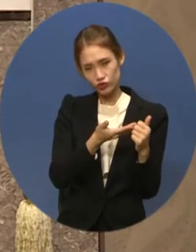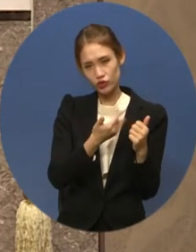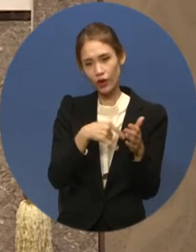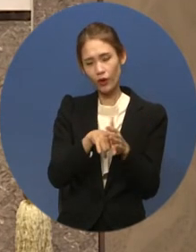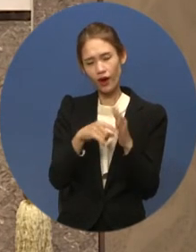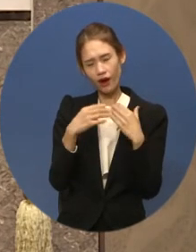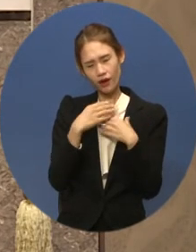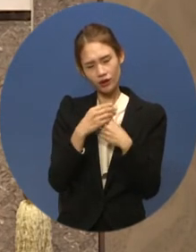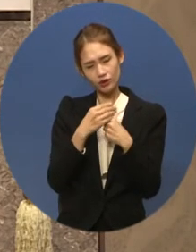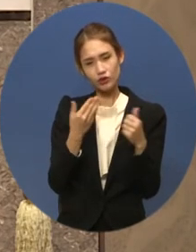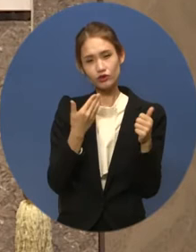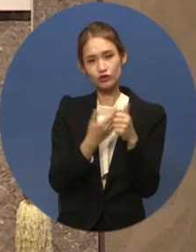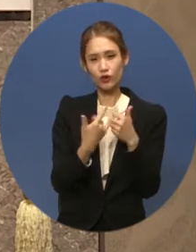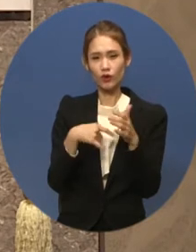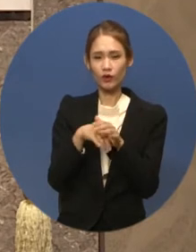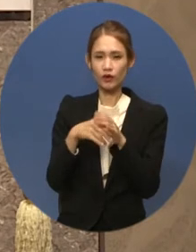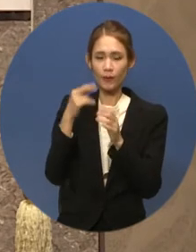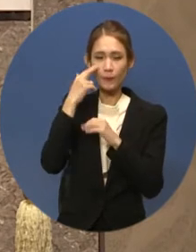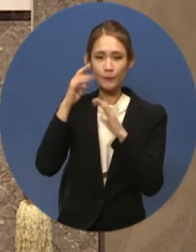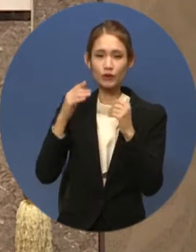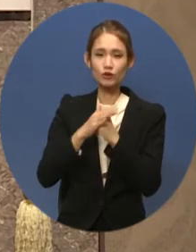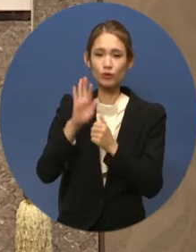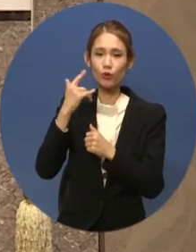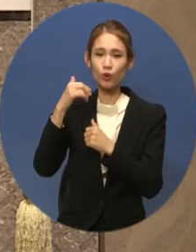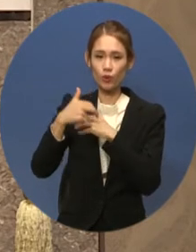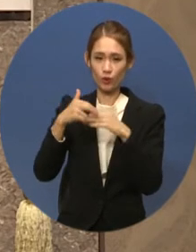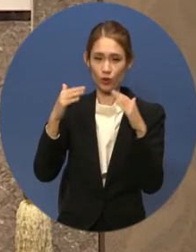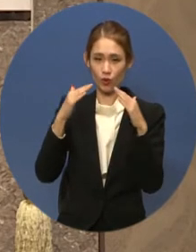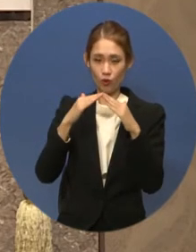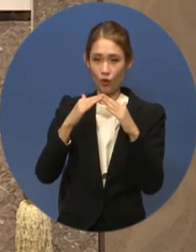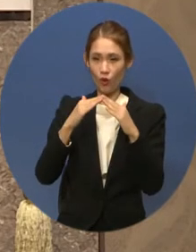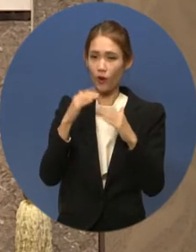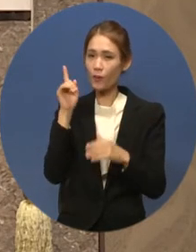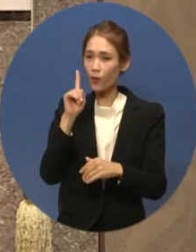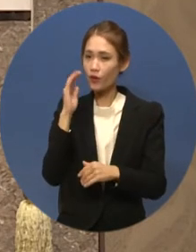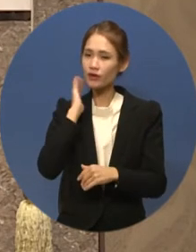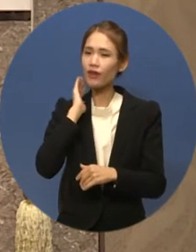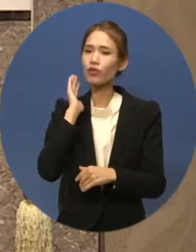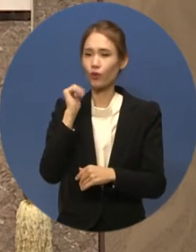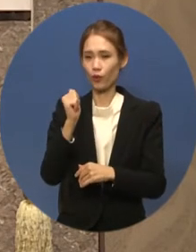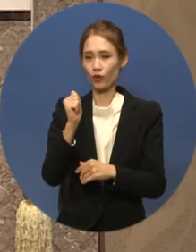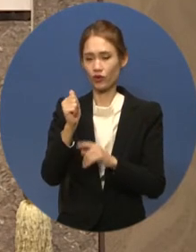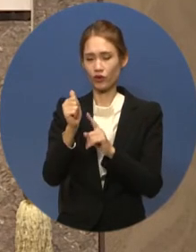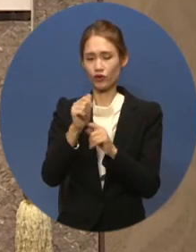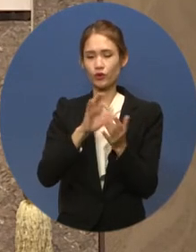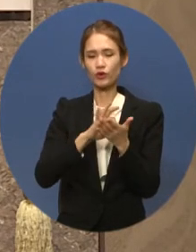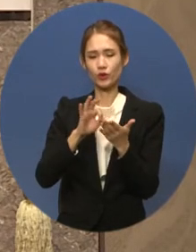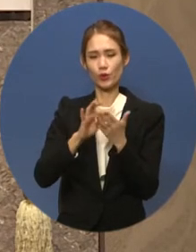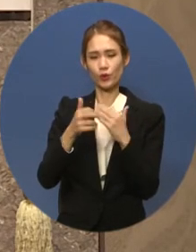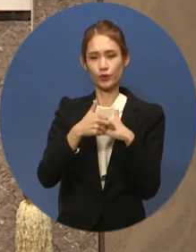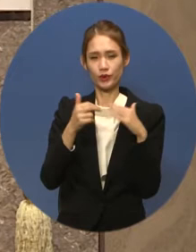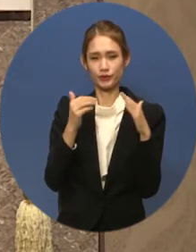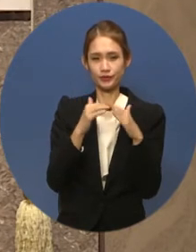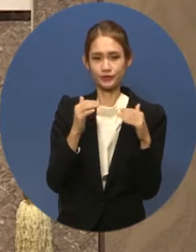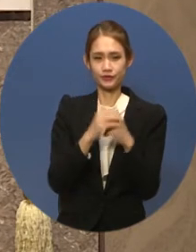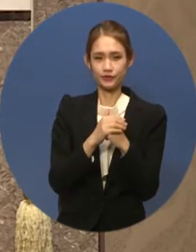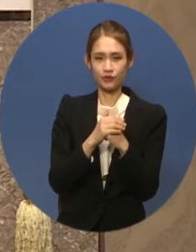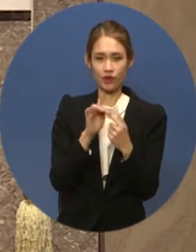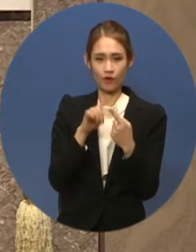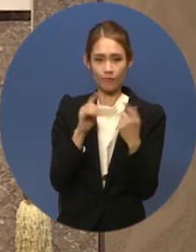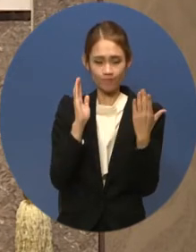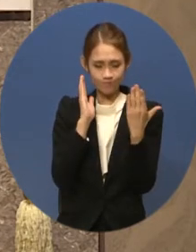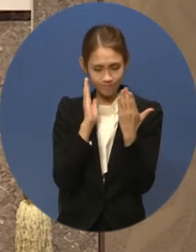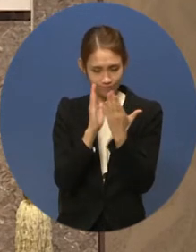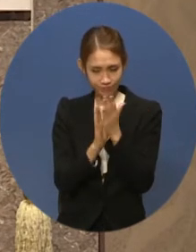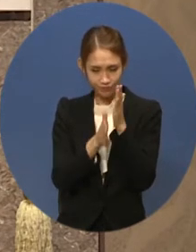그러다 보니까 지금 미국에 있는 보험 병원은 대통령도 이용 하는 병원입니다 우리도 그에 못지 않은